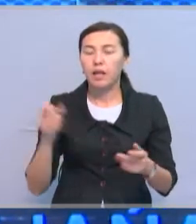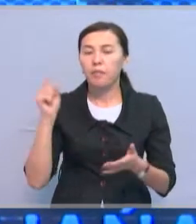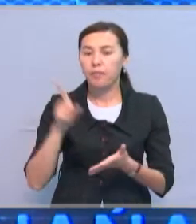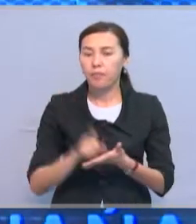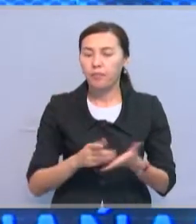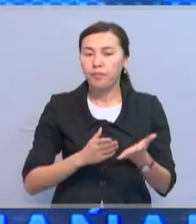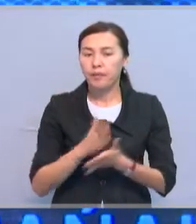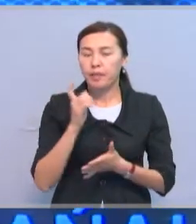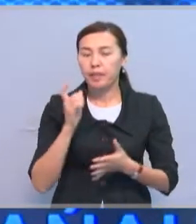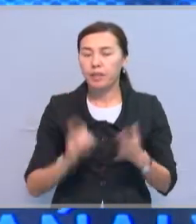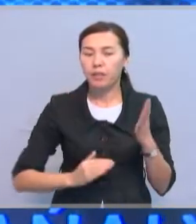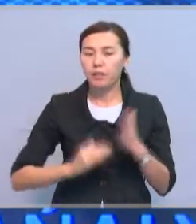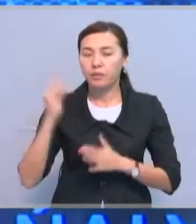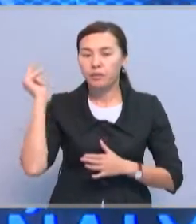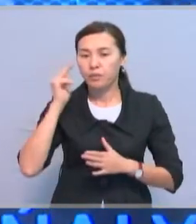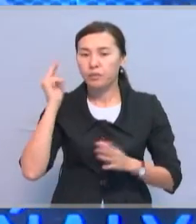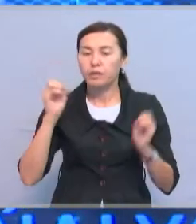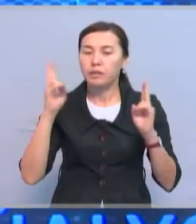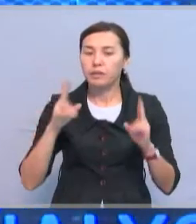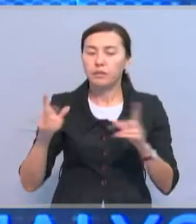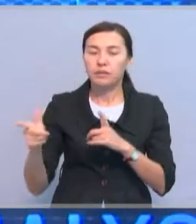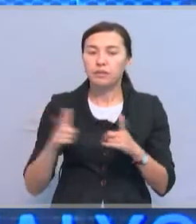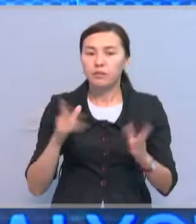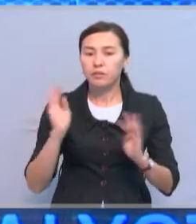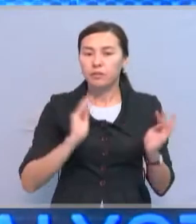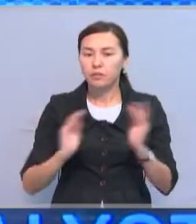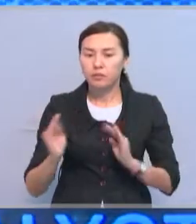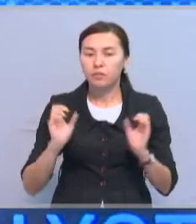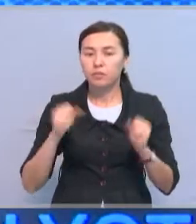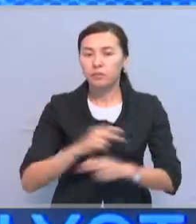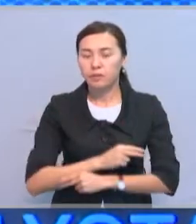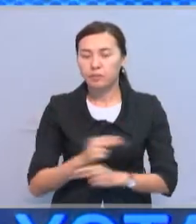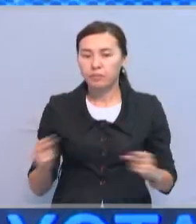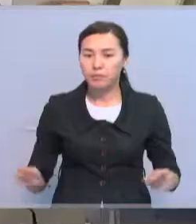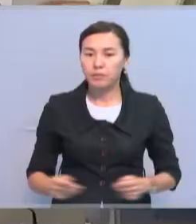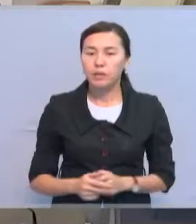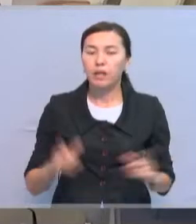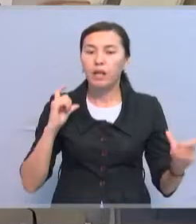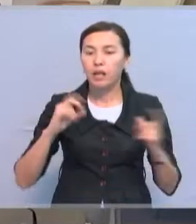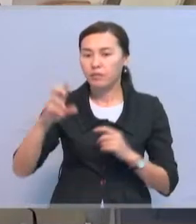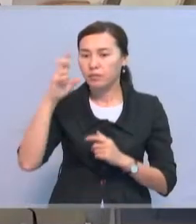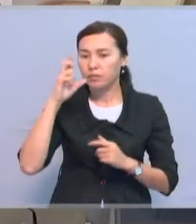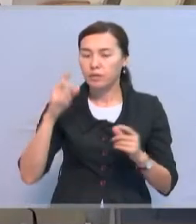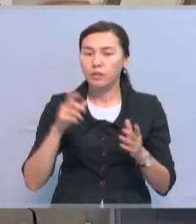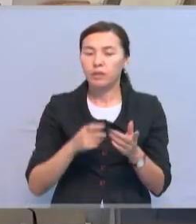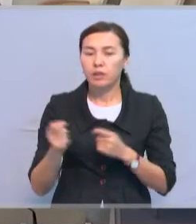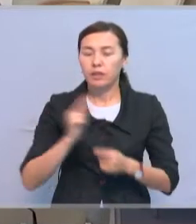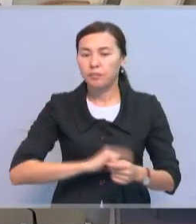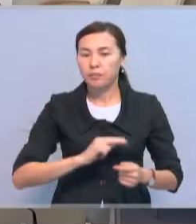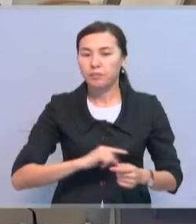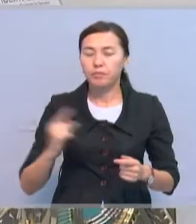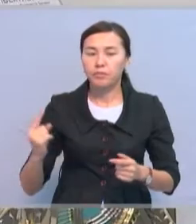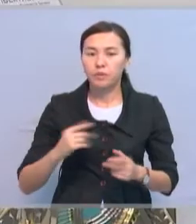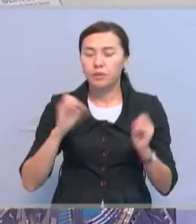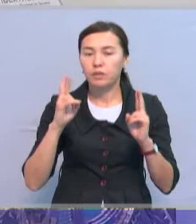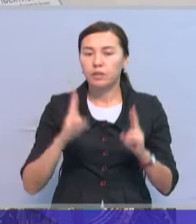лауазымды қызметкерлердің жоғары білікті кәсіби маман ретінде қалыптасуына мүмкіндік береді. Академия мемлекеттік әкімшілік қызметке алғаш